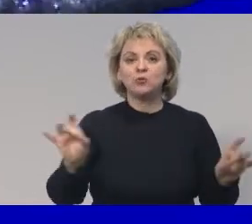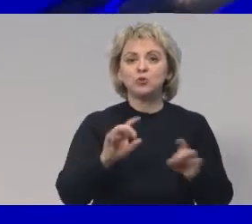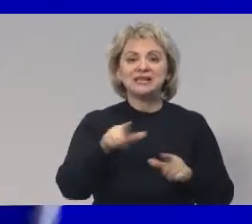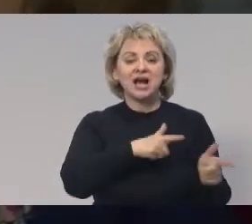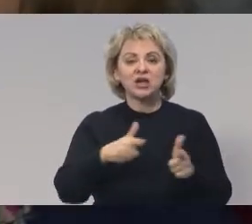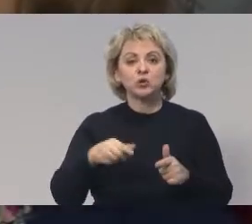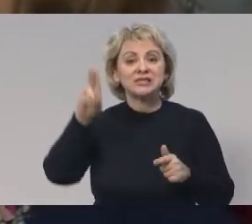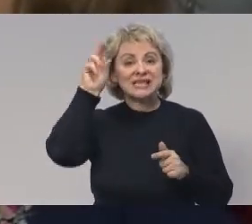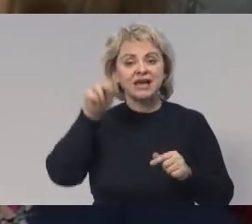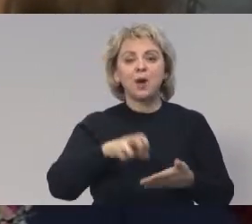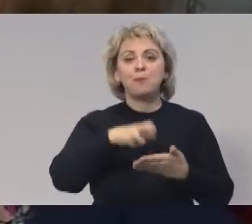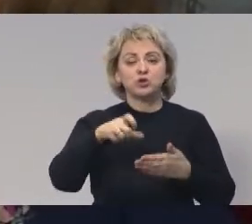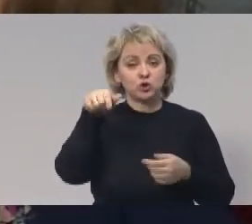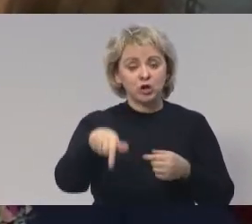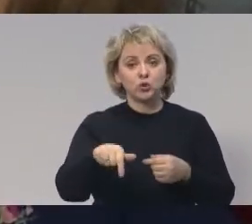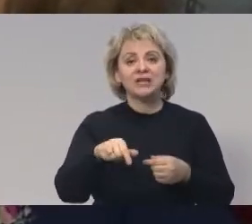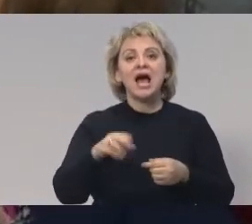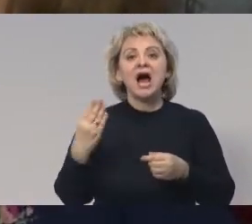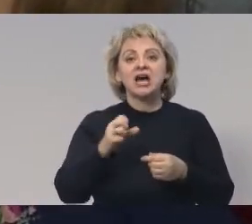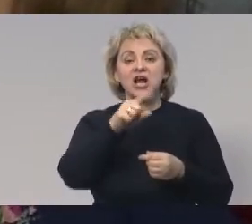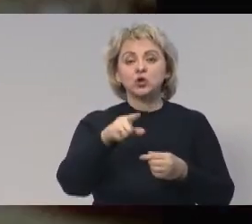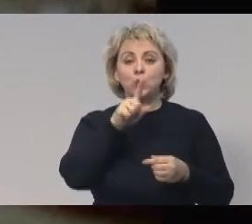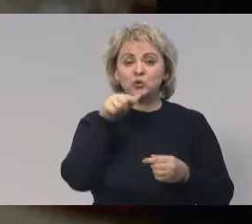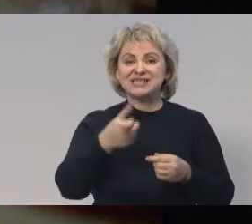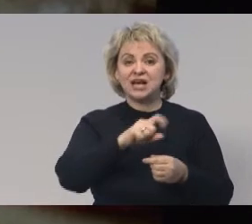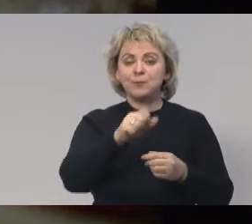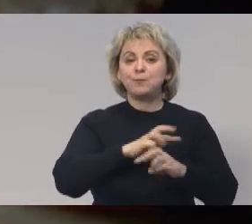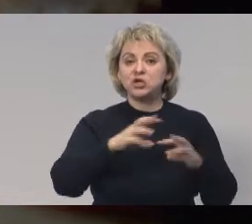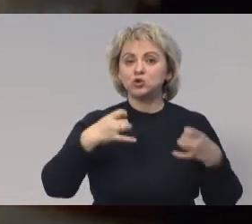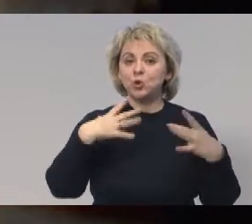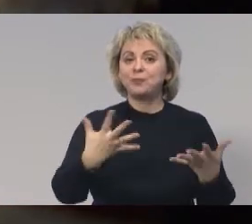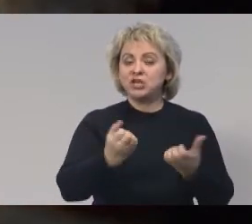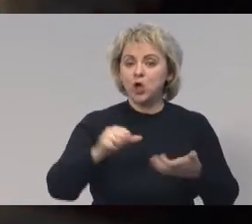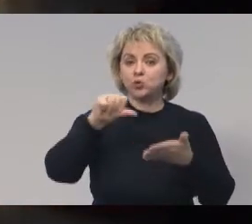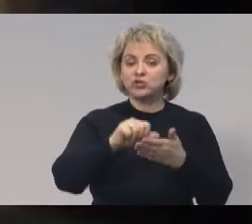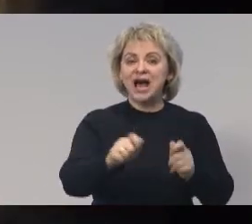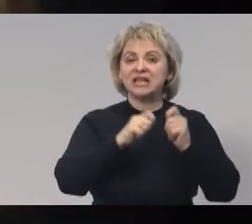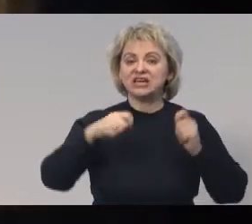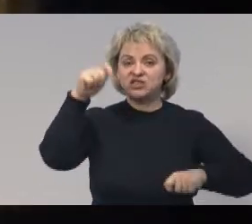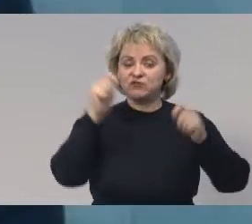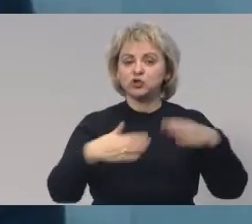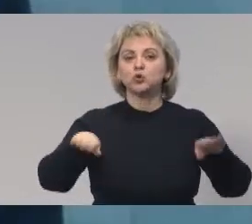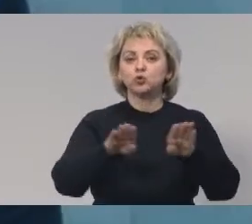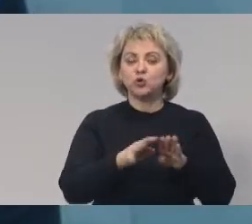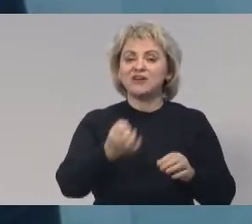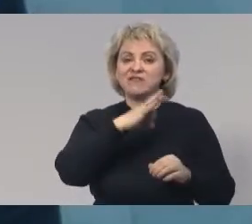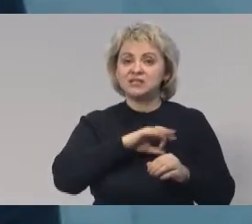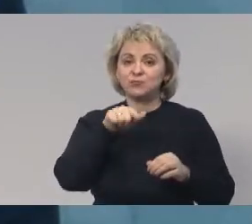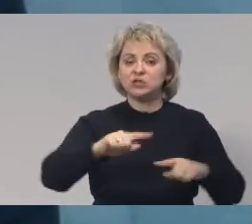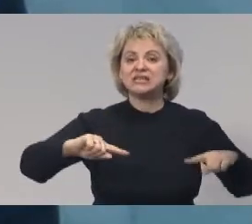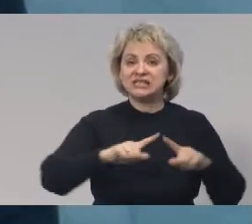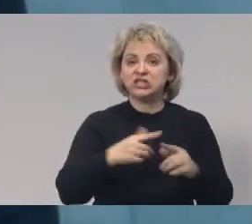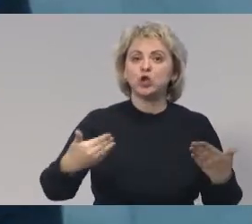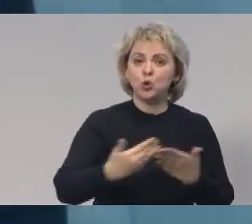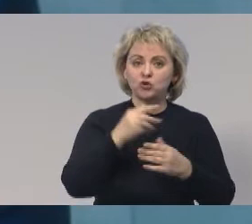готовит «Зайку-почтальона», а в шахтах – про Гуся Ерофея. Министр культуры приняла участие в открытии фестиваля, тоже воспользовавшись